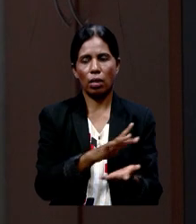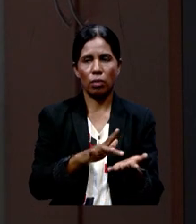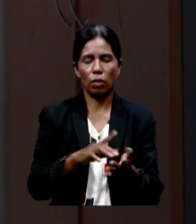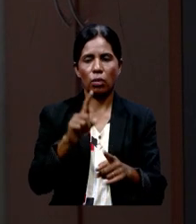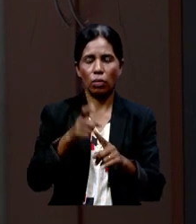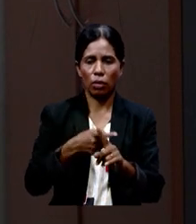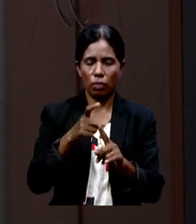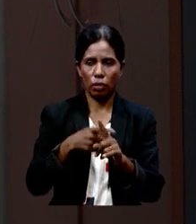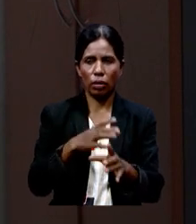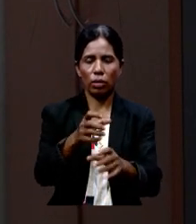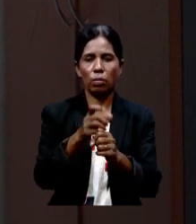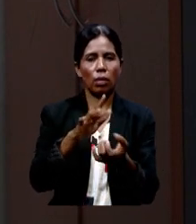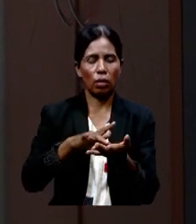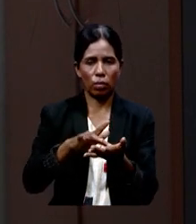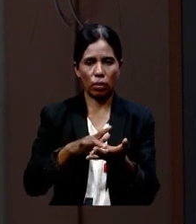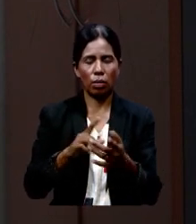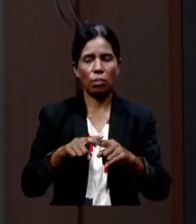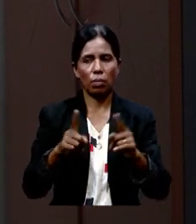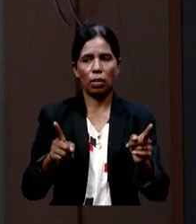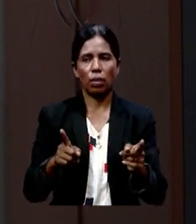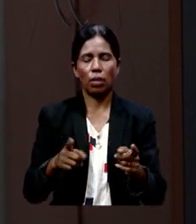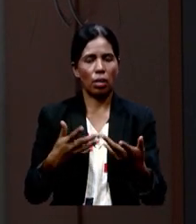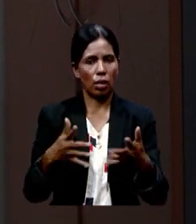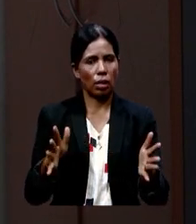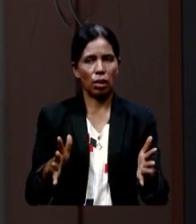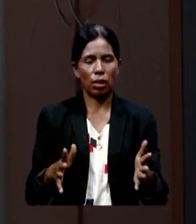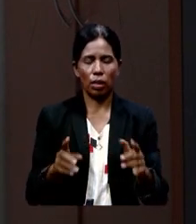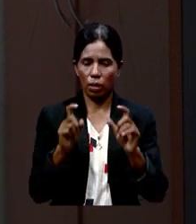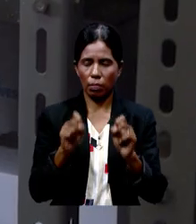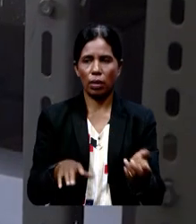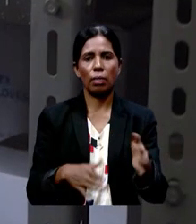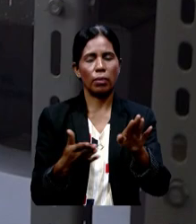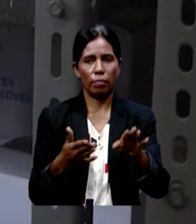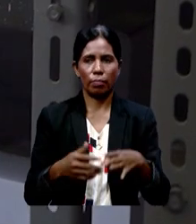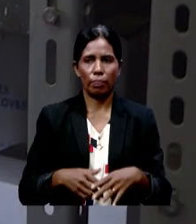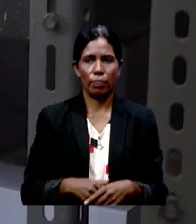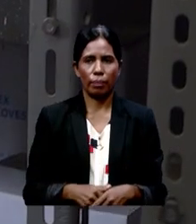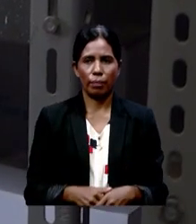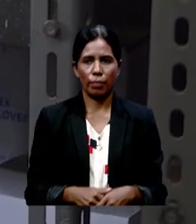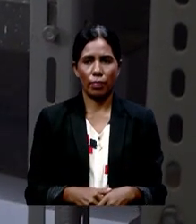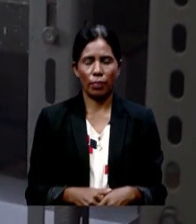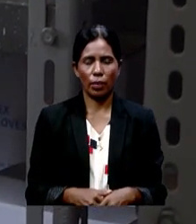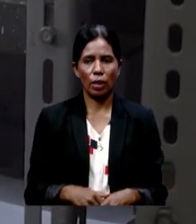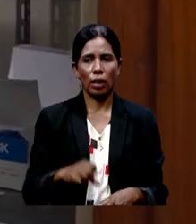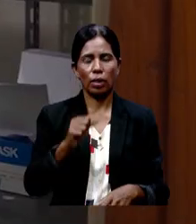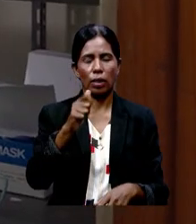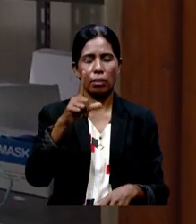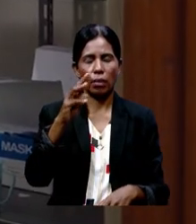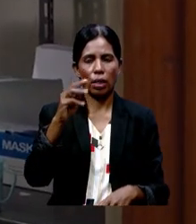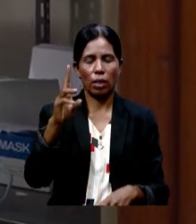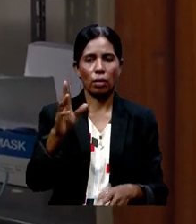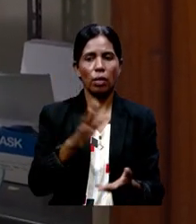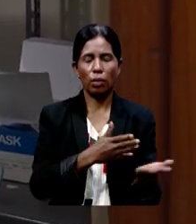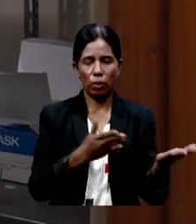sempre konsum mai muru mai be tambah der pente lah ya entau ni bele lakon bida antes ne salimago hatama ona konsumavis